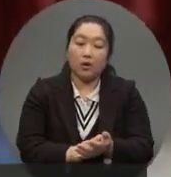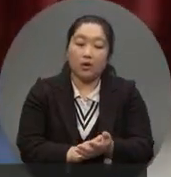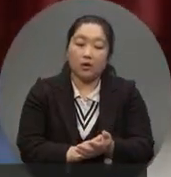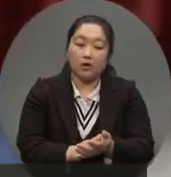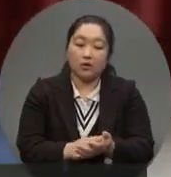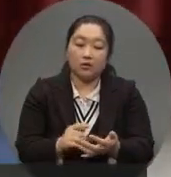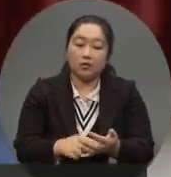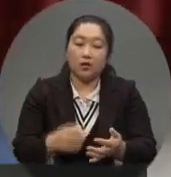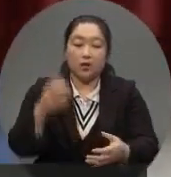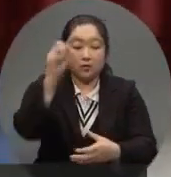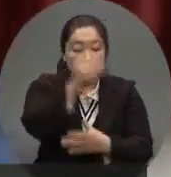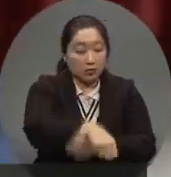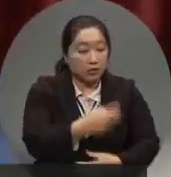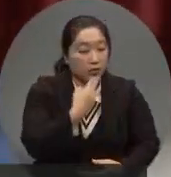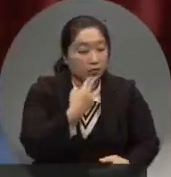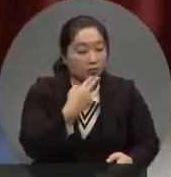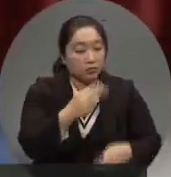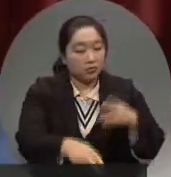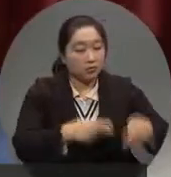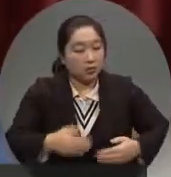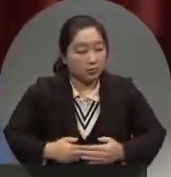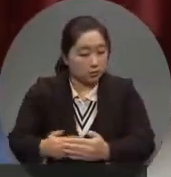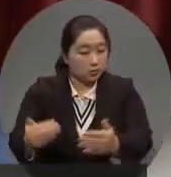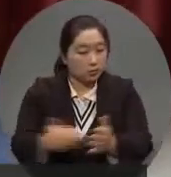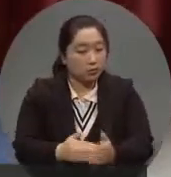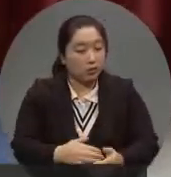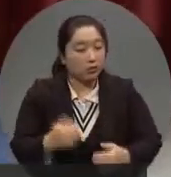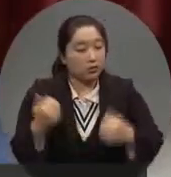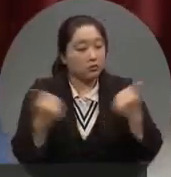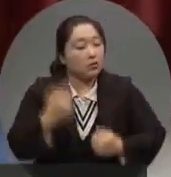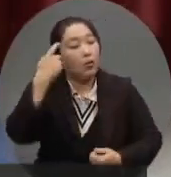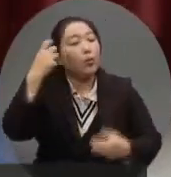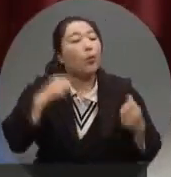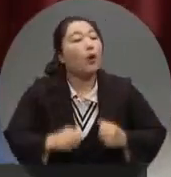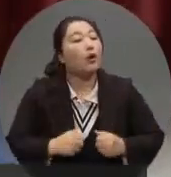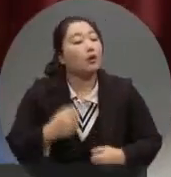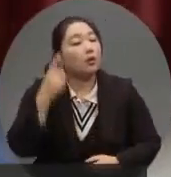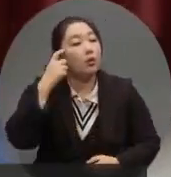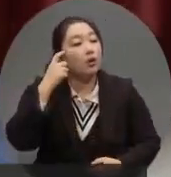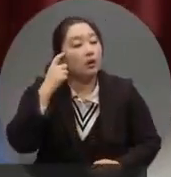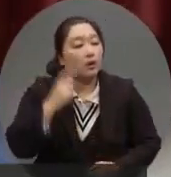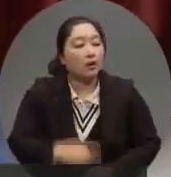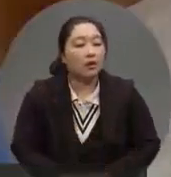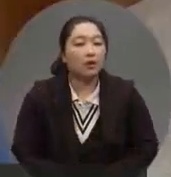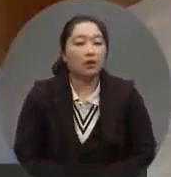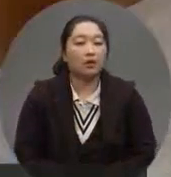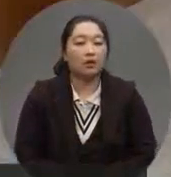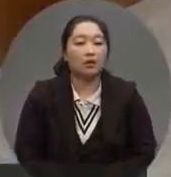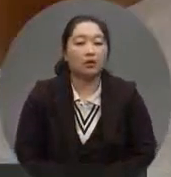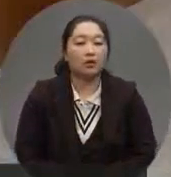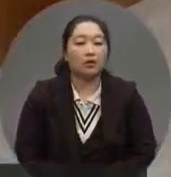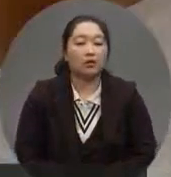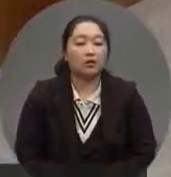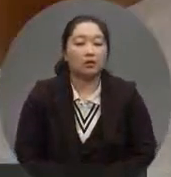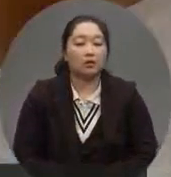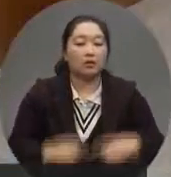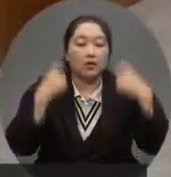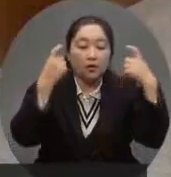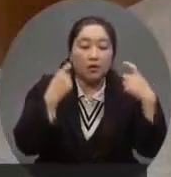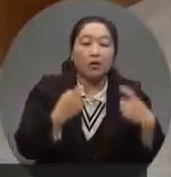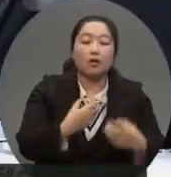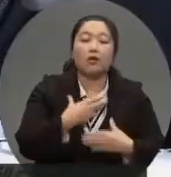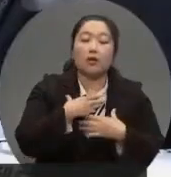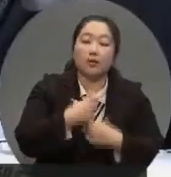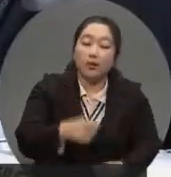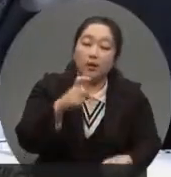포함해서 승인한 것도 아닌데 사업은 진행하고이 의가 왜 존재하 관광객 편의를 이유로